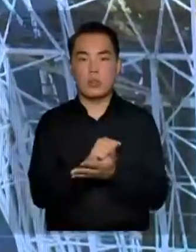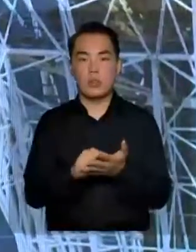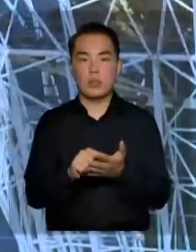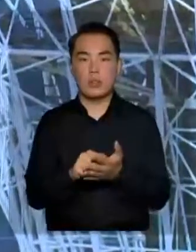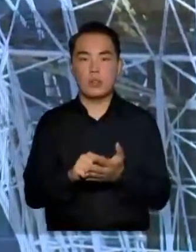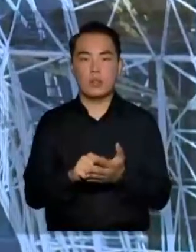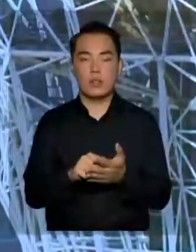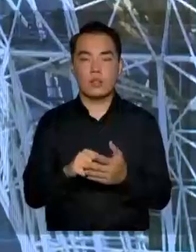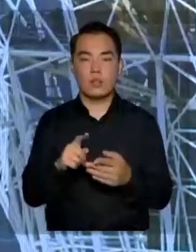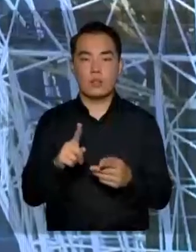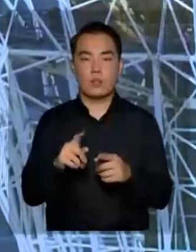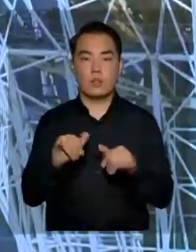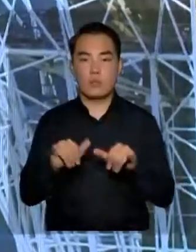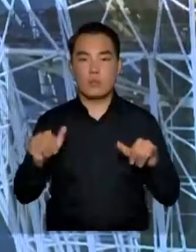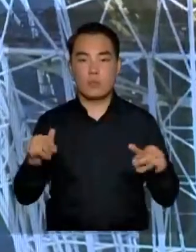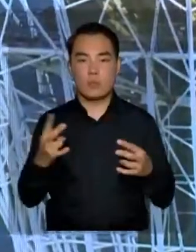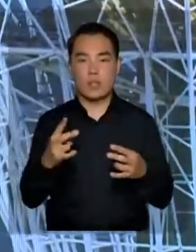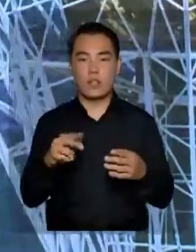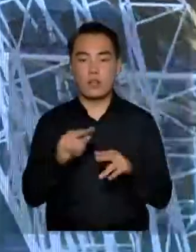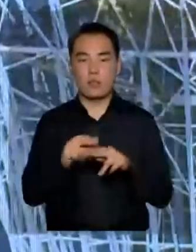және форумды дамытудың